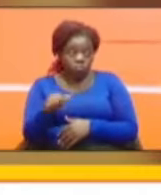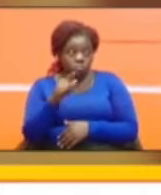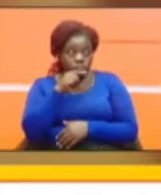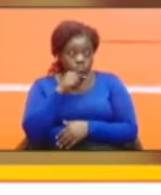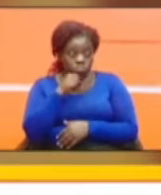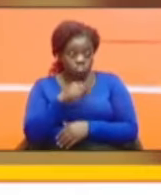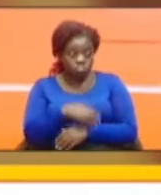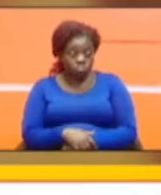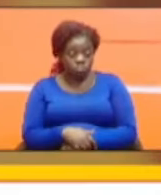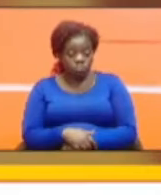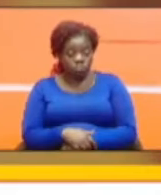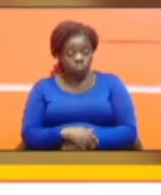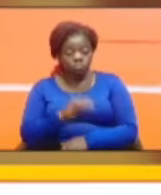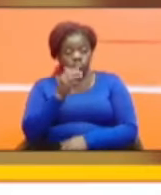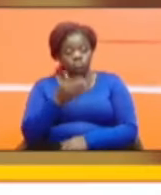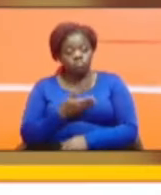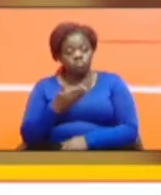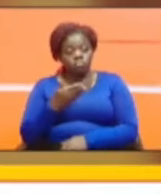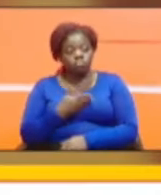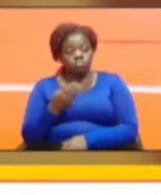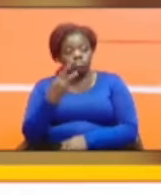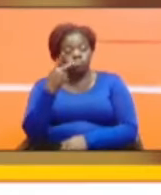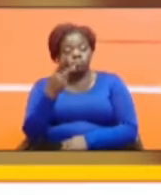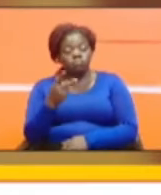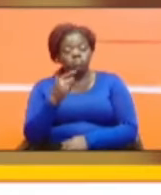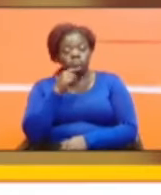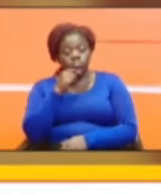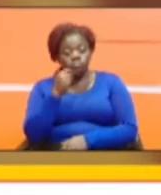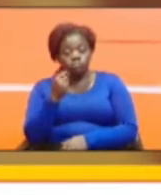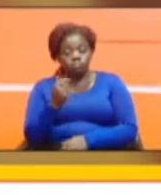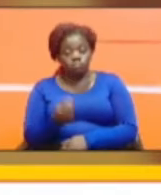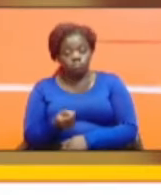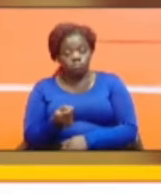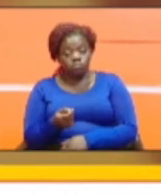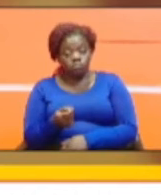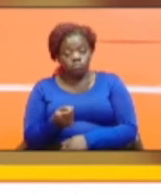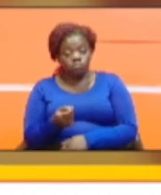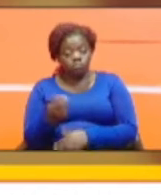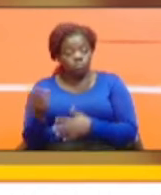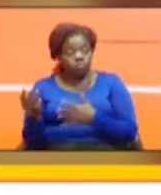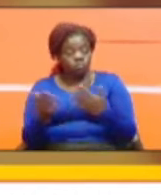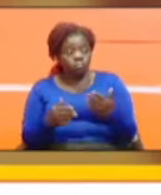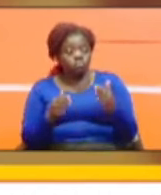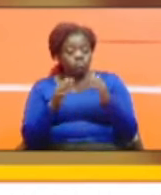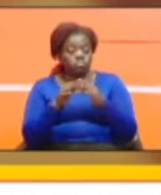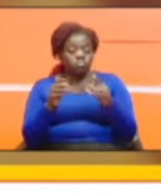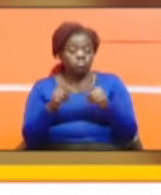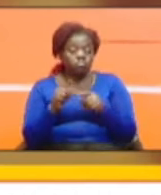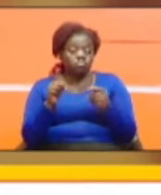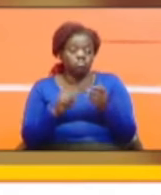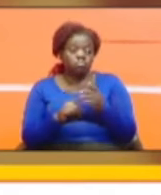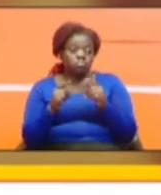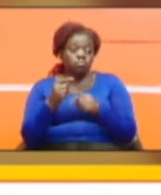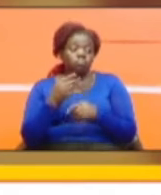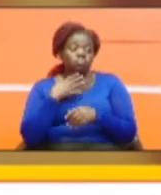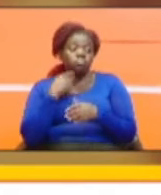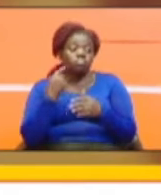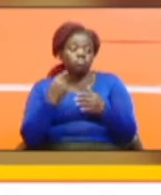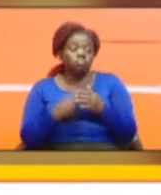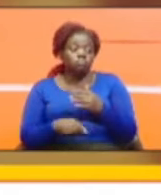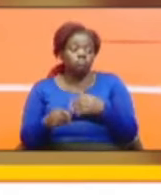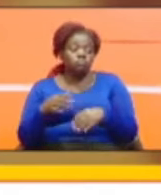omulala omukazi ayina abasajja babiri bamukima n'awaka agati gwe bakima awaka ate nza njagaza ki